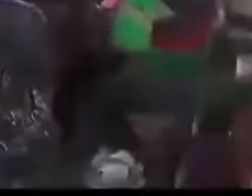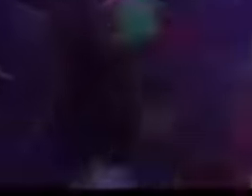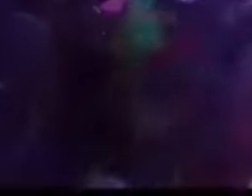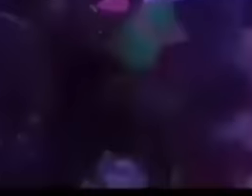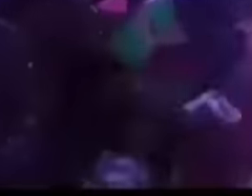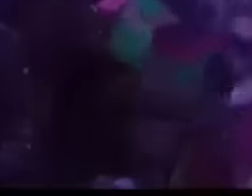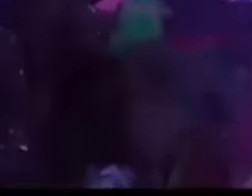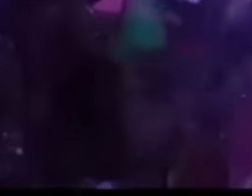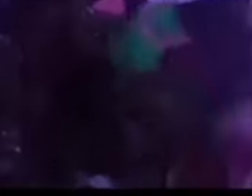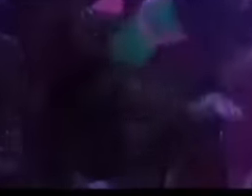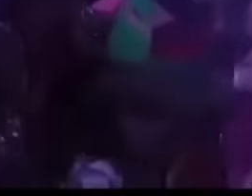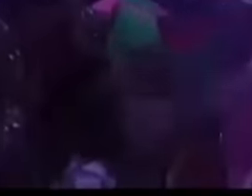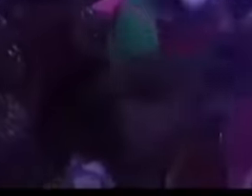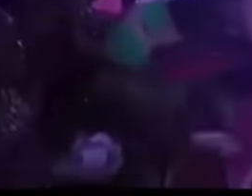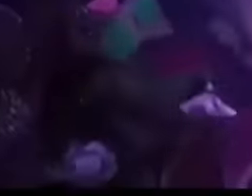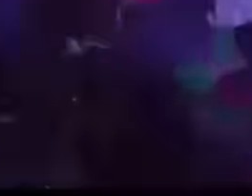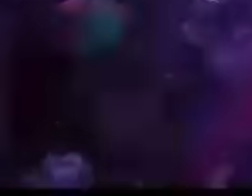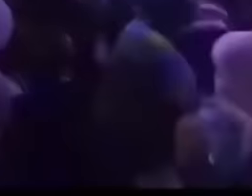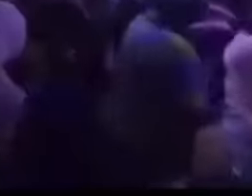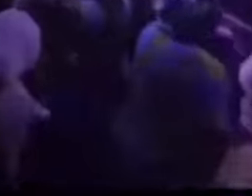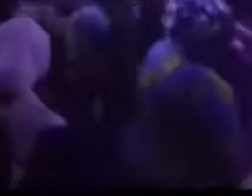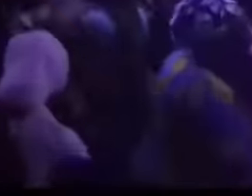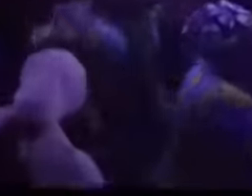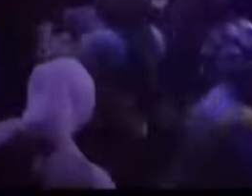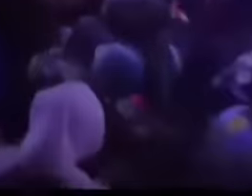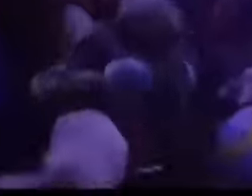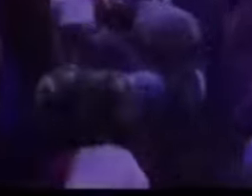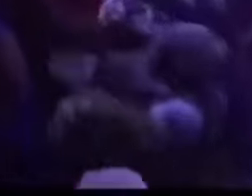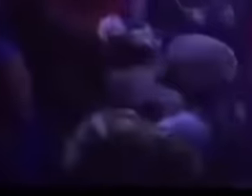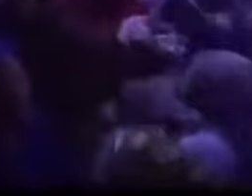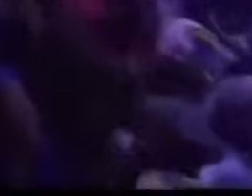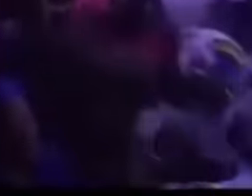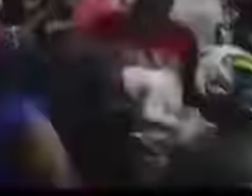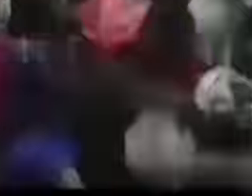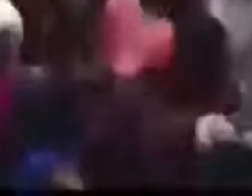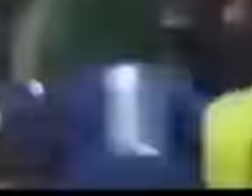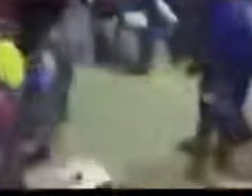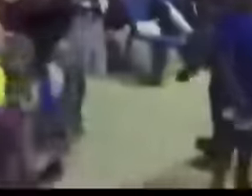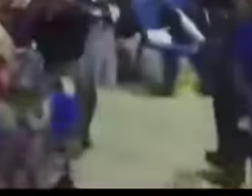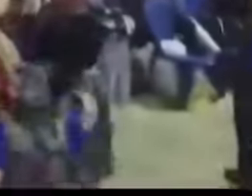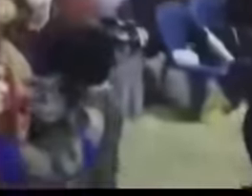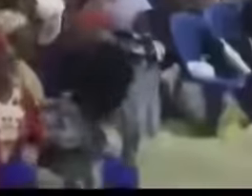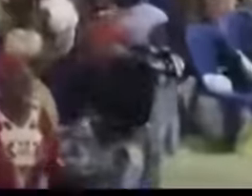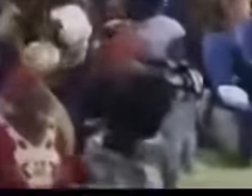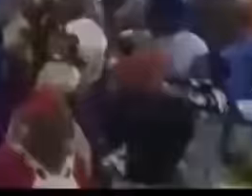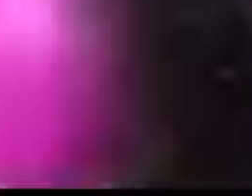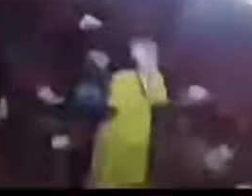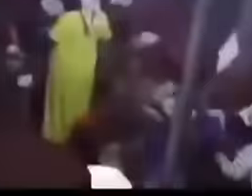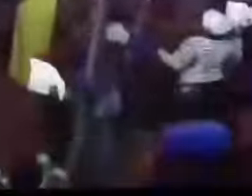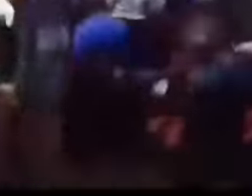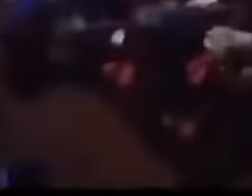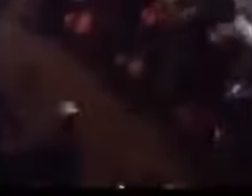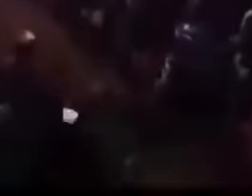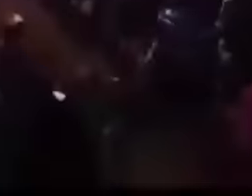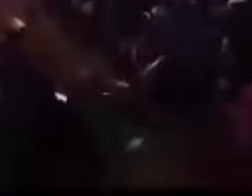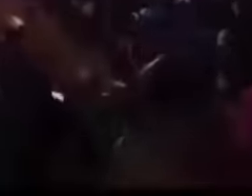prayer. Ọlọ́run tí a kò lè dá dúró. Unstoppable God la kò rí tọ̀tẹ̀ yìí o. Bẹ́ẹ̀ni o, Unstoppable God Ọlọ́run